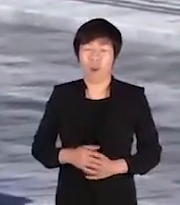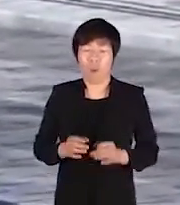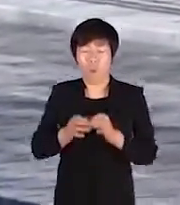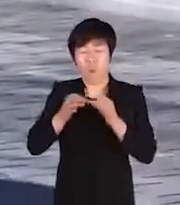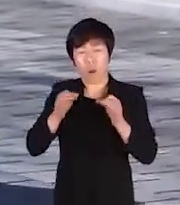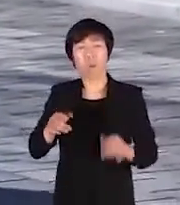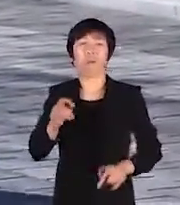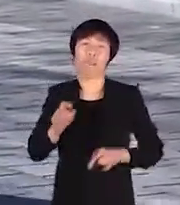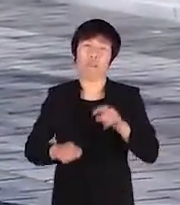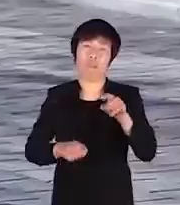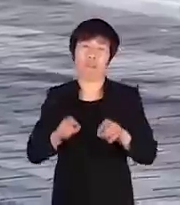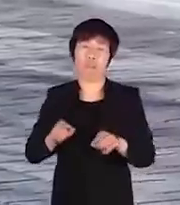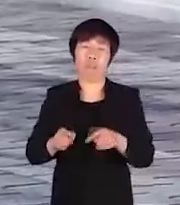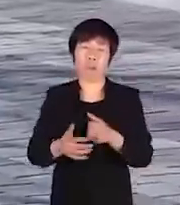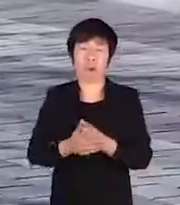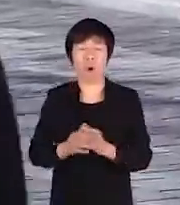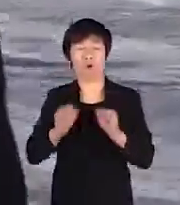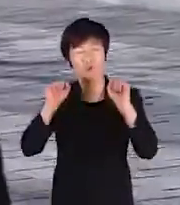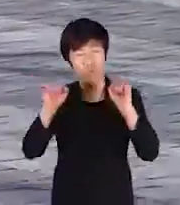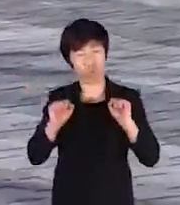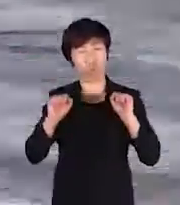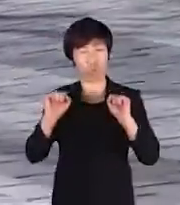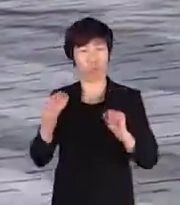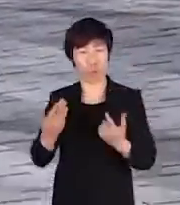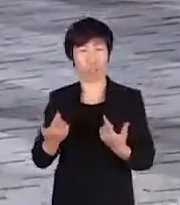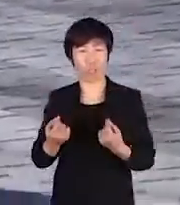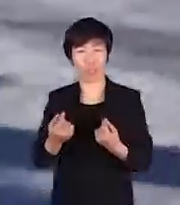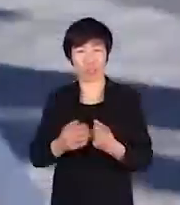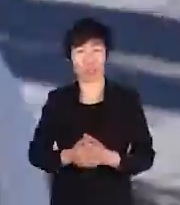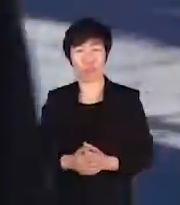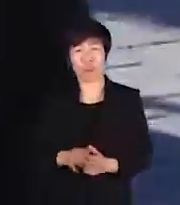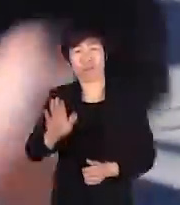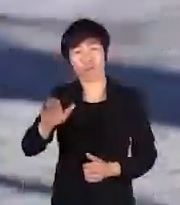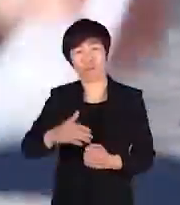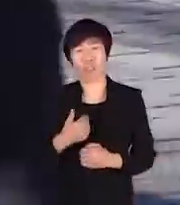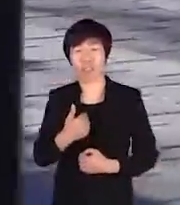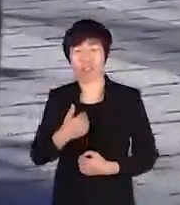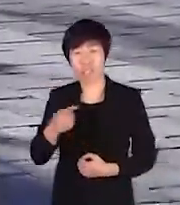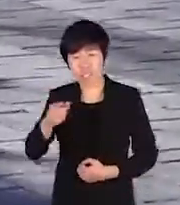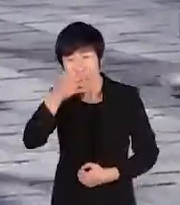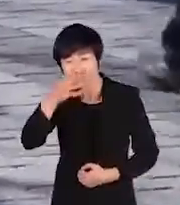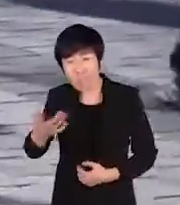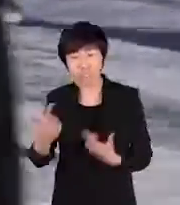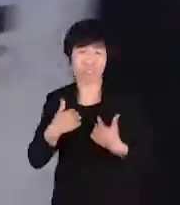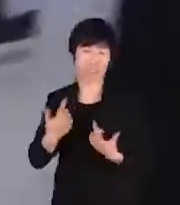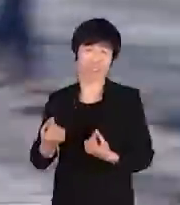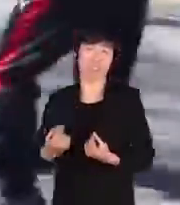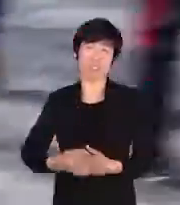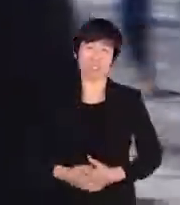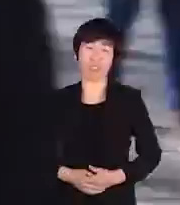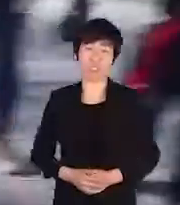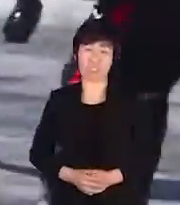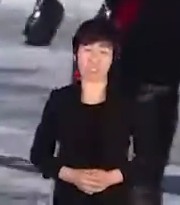오랜만에 걸으니까요. 이것도 운동 되네요. 피디님, 작가님도 힘드시죠?